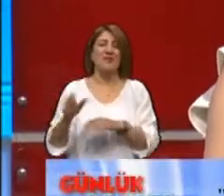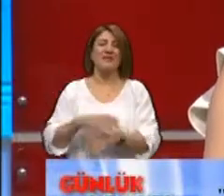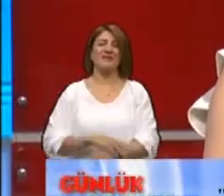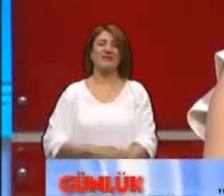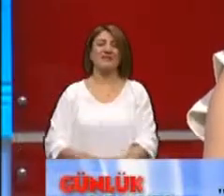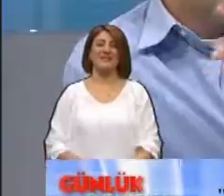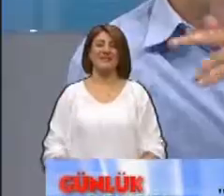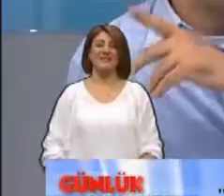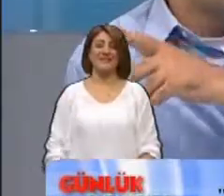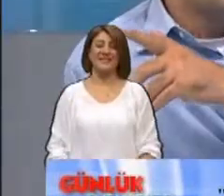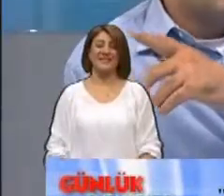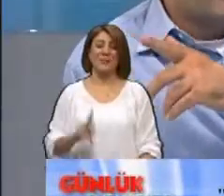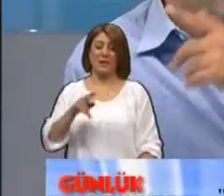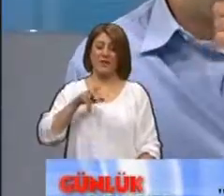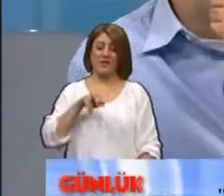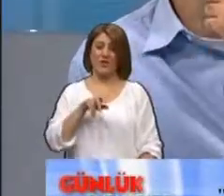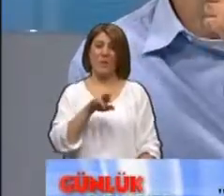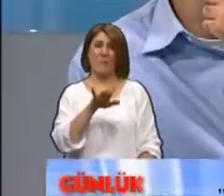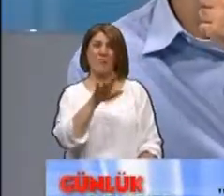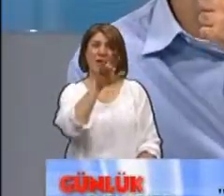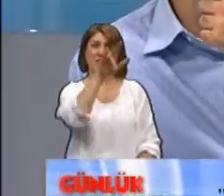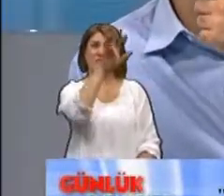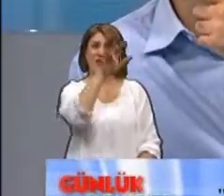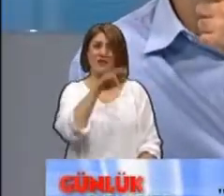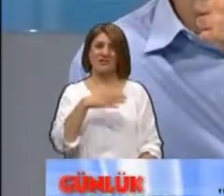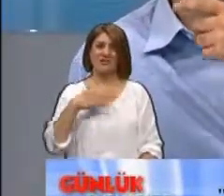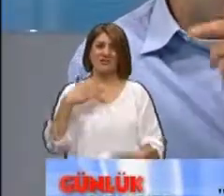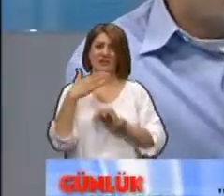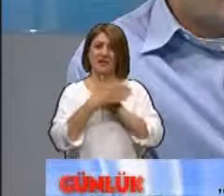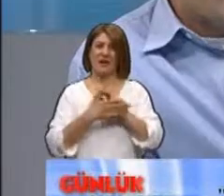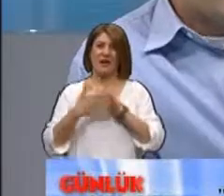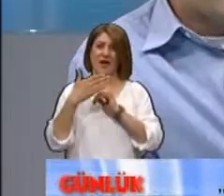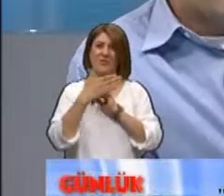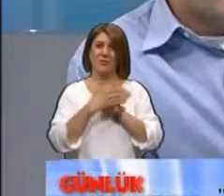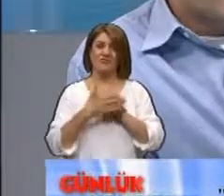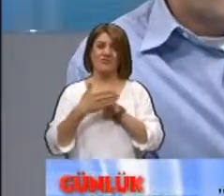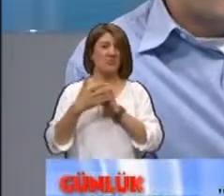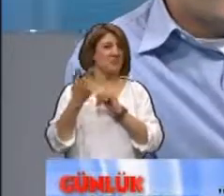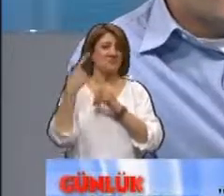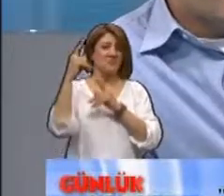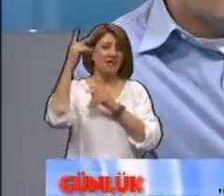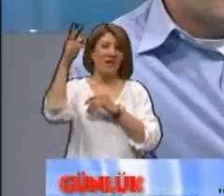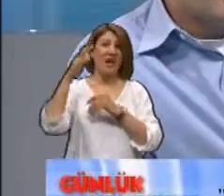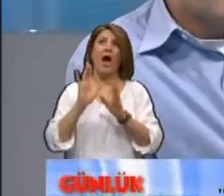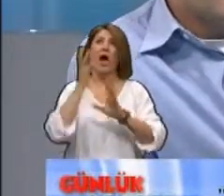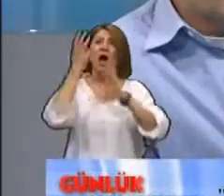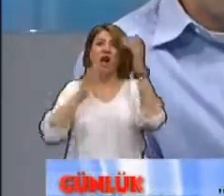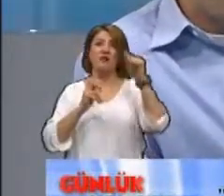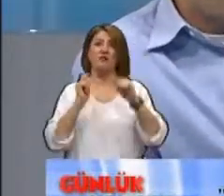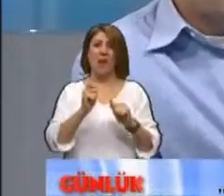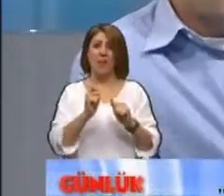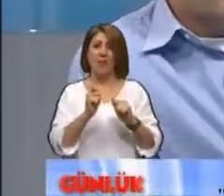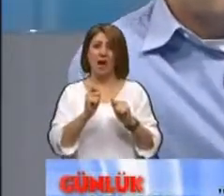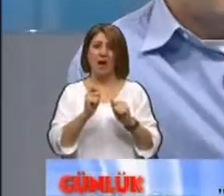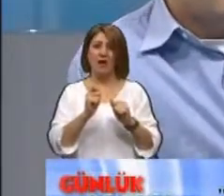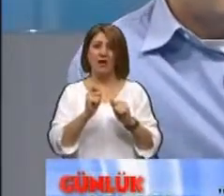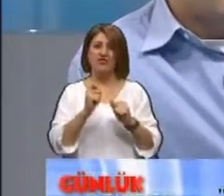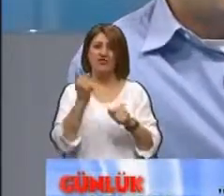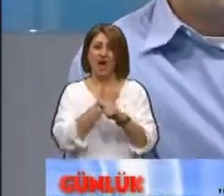Dalgınlığına. Bir tane böyle şey yürüyen merdiven vardır meşhur Rize mi Trabzon mu? Yürüyen merdiven ağaçtan yapılmış. Yani